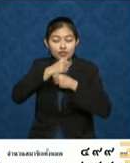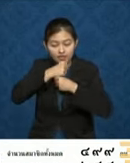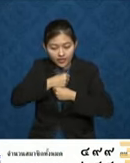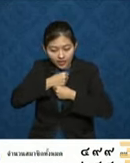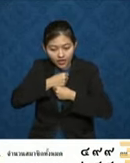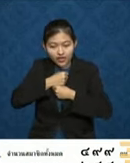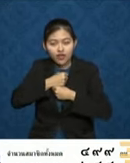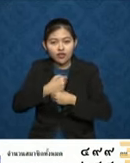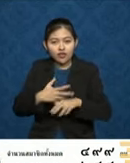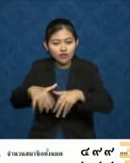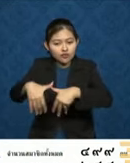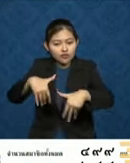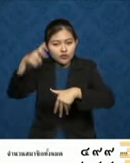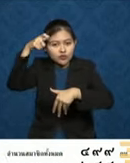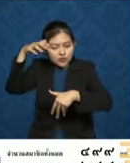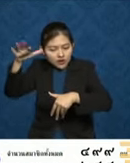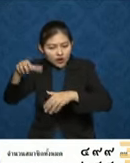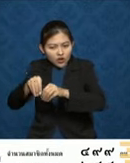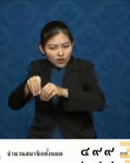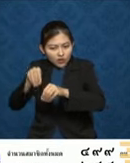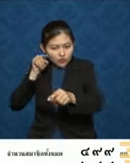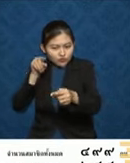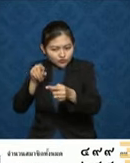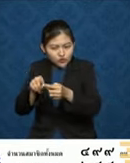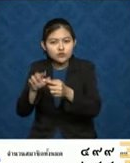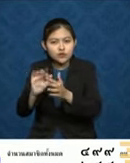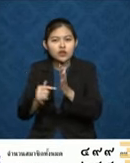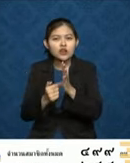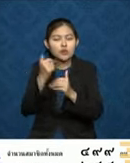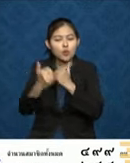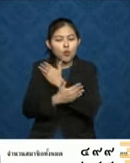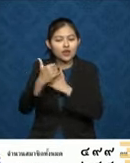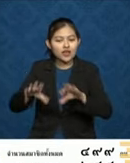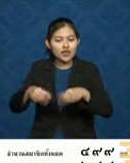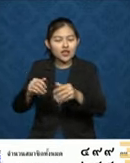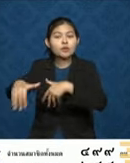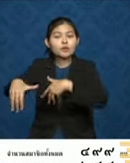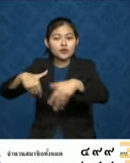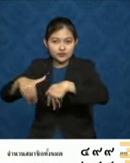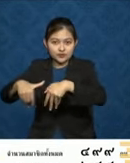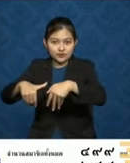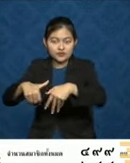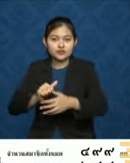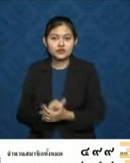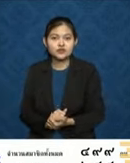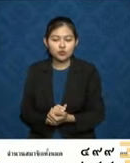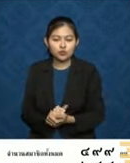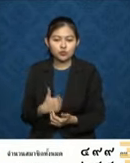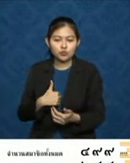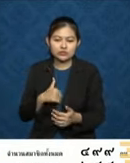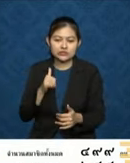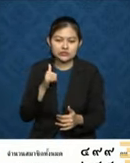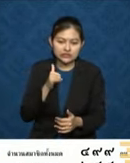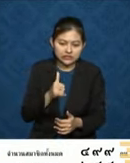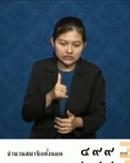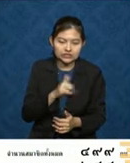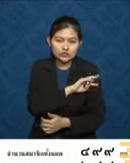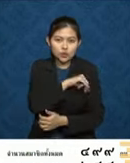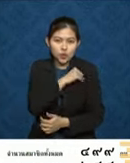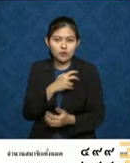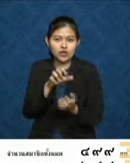พื้นที่กันดารได้มากขึ้นถือเป็นจุดเริ่มต้นที่เป็นโอกาสของพี่น้องประชาชนที่ยังเข้าไม่ถึงการบริการทาง